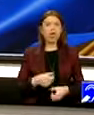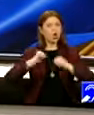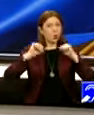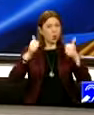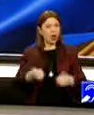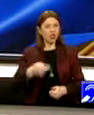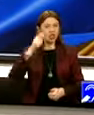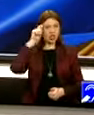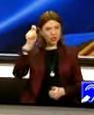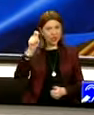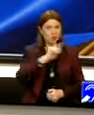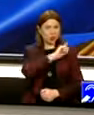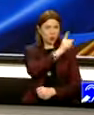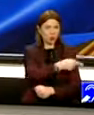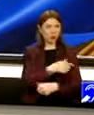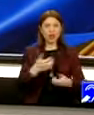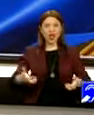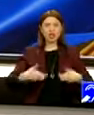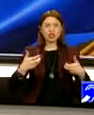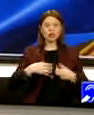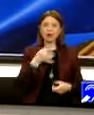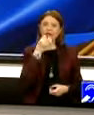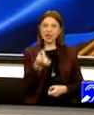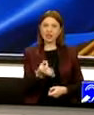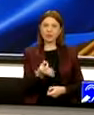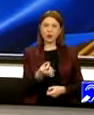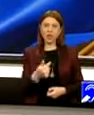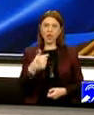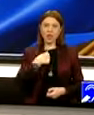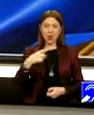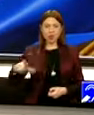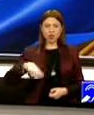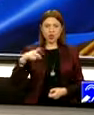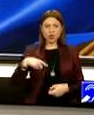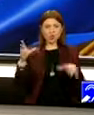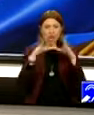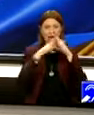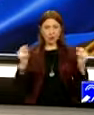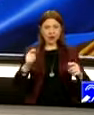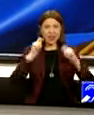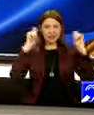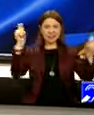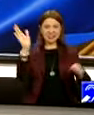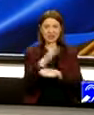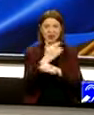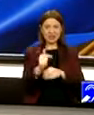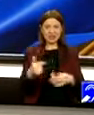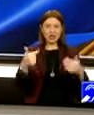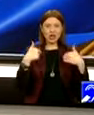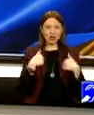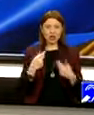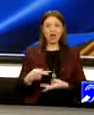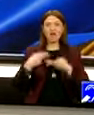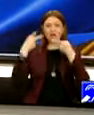și respect. Cu puterea și bucuria de a spune din suflet, eu sunt România. De Ziua Națională, știrile TVR vă